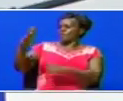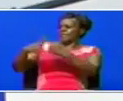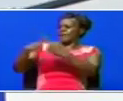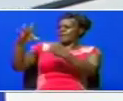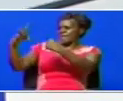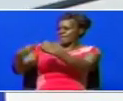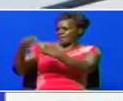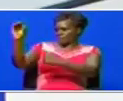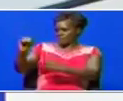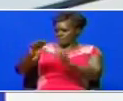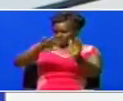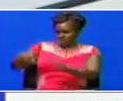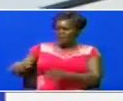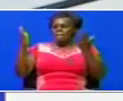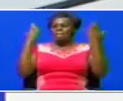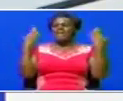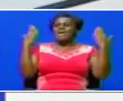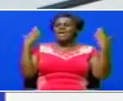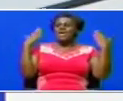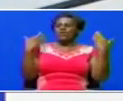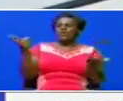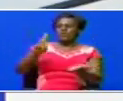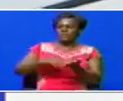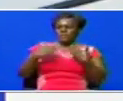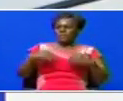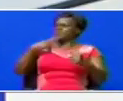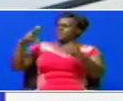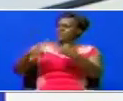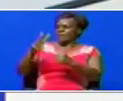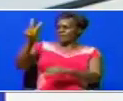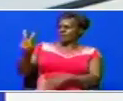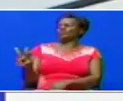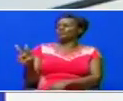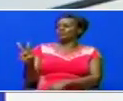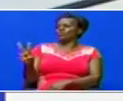34.98%. Meru, registered voters, 702,